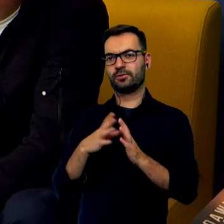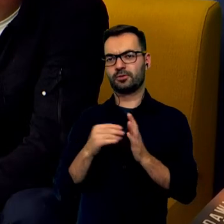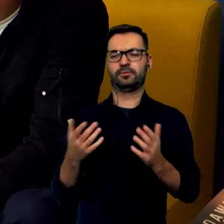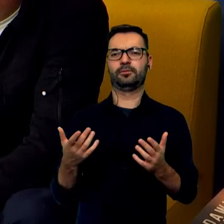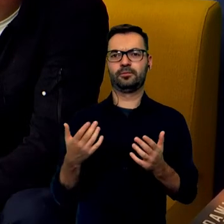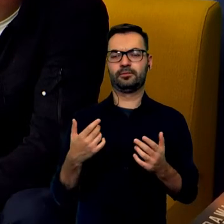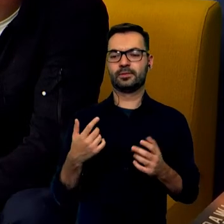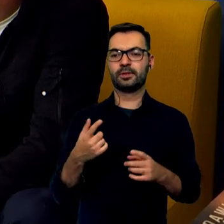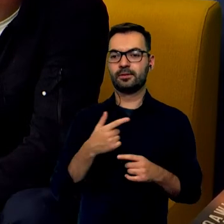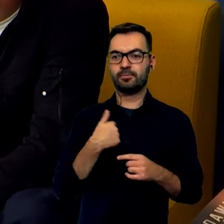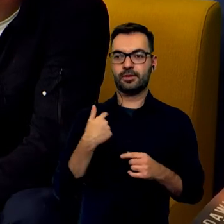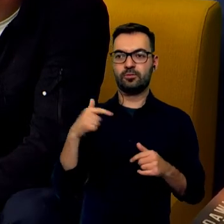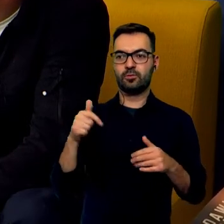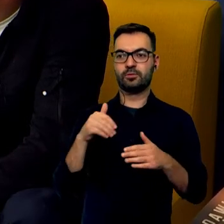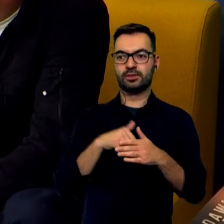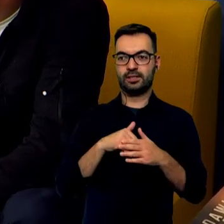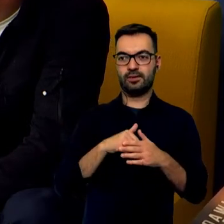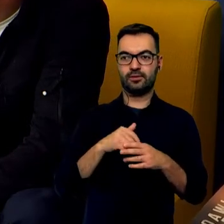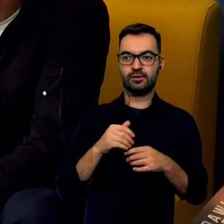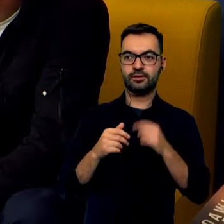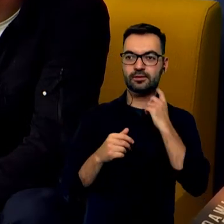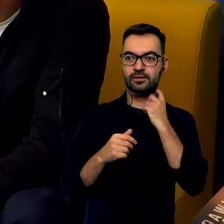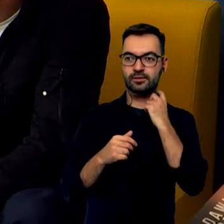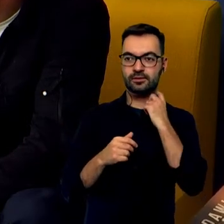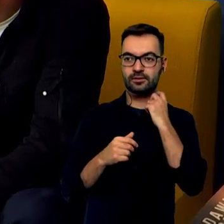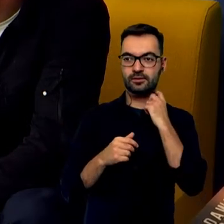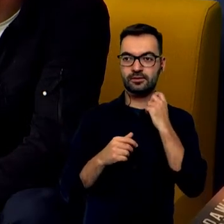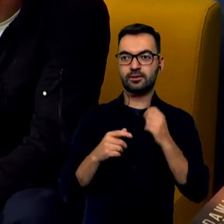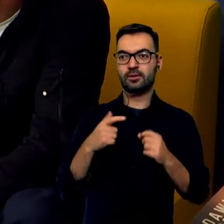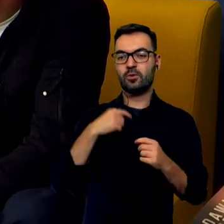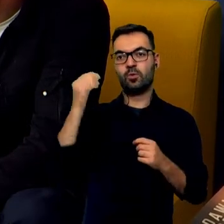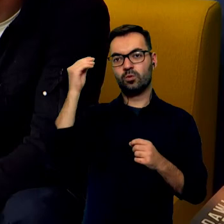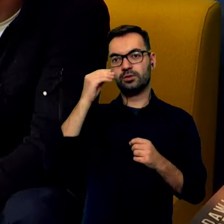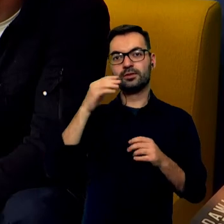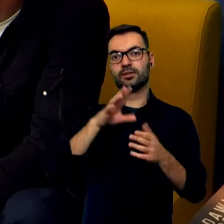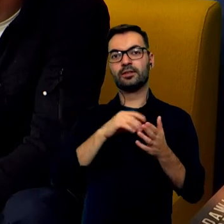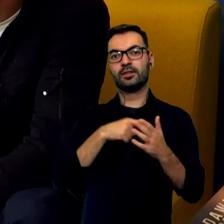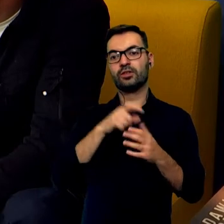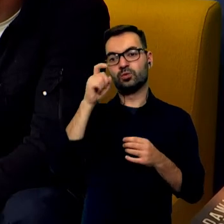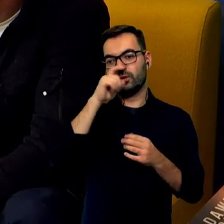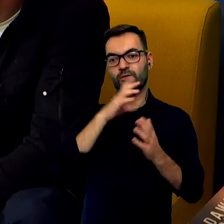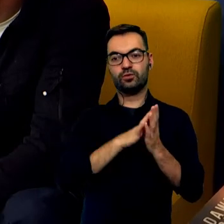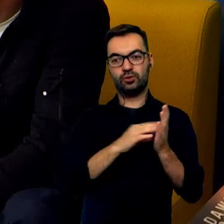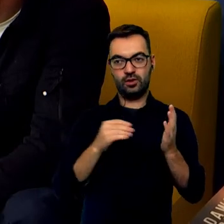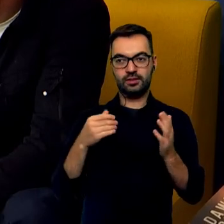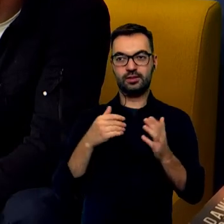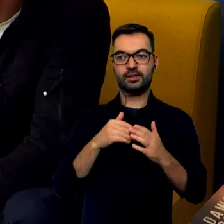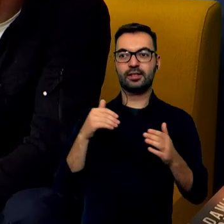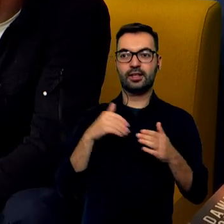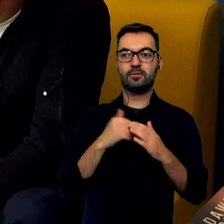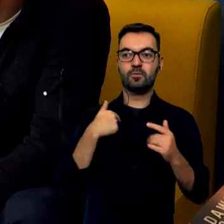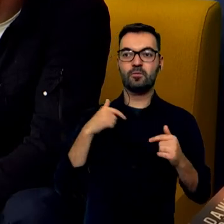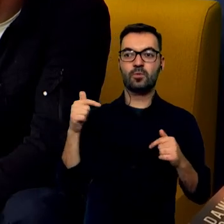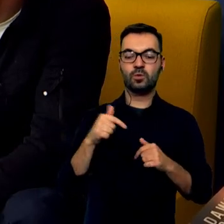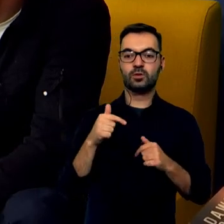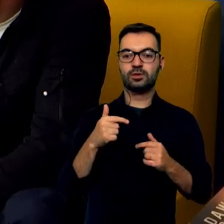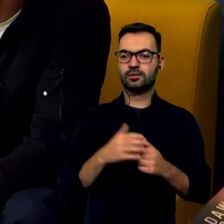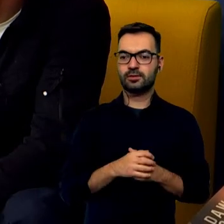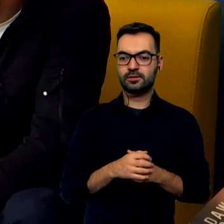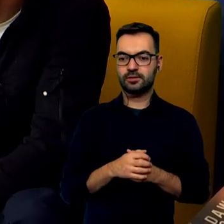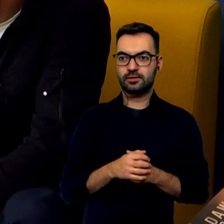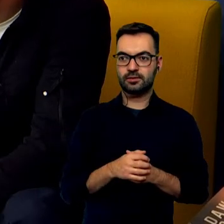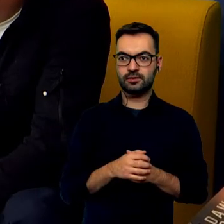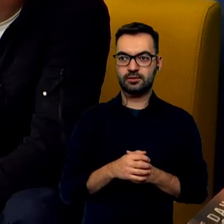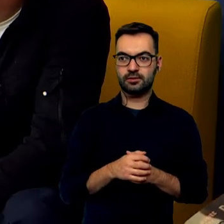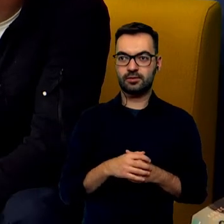my mamy postępować wobec złych wzorców, musimy się uczyć, ponieważ są złe wzorce zachowań, my musimy wobec